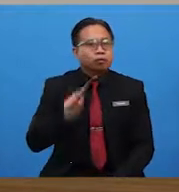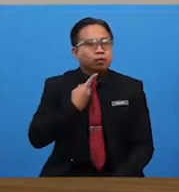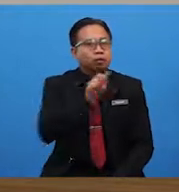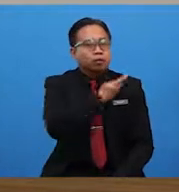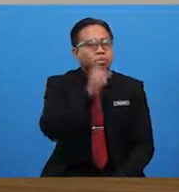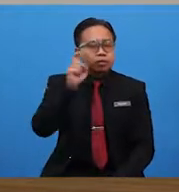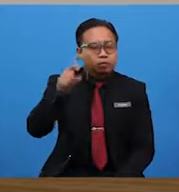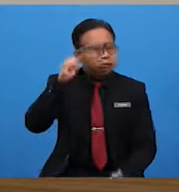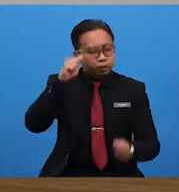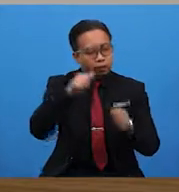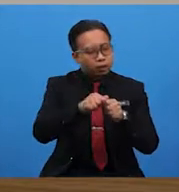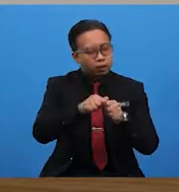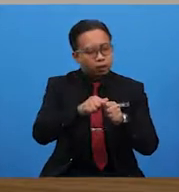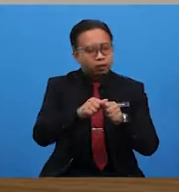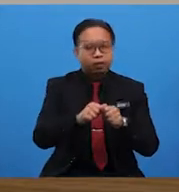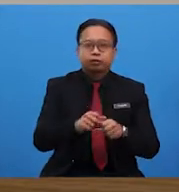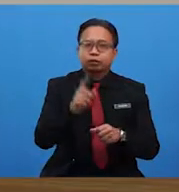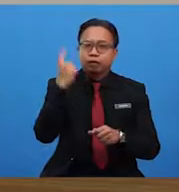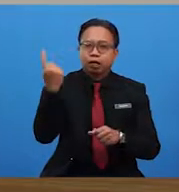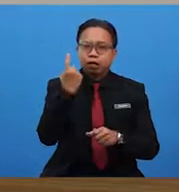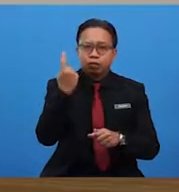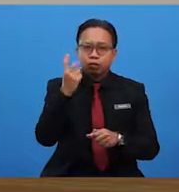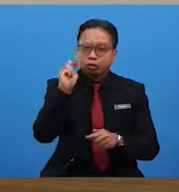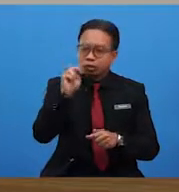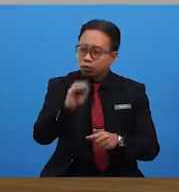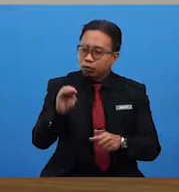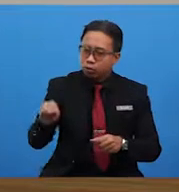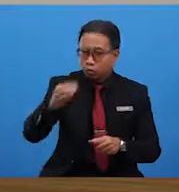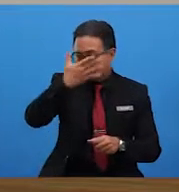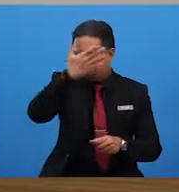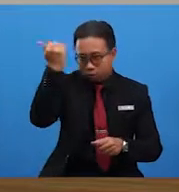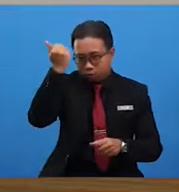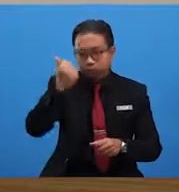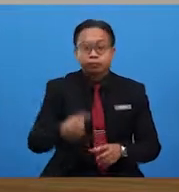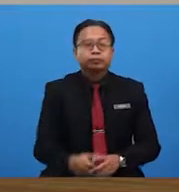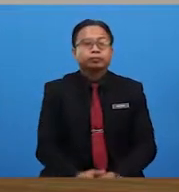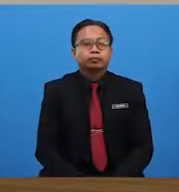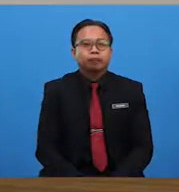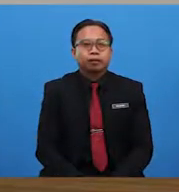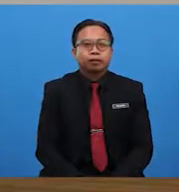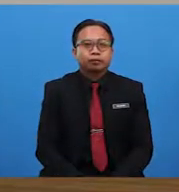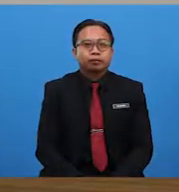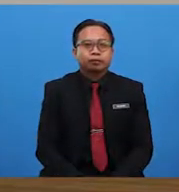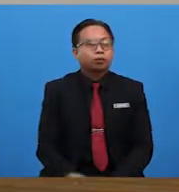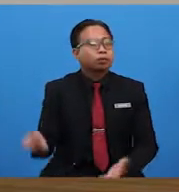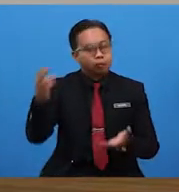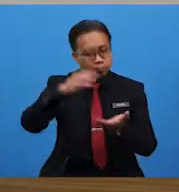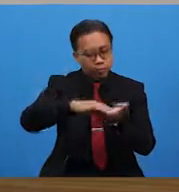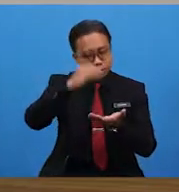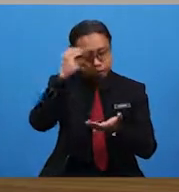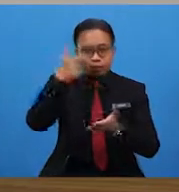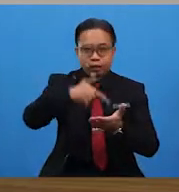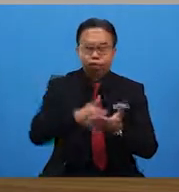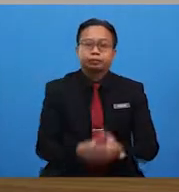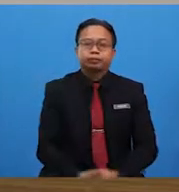Ingatkan berulang-ulang jikalau tidak tonton hari ini belum tentu ingat hesoya betulan haji itu penting Hai